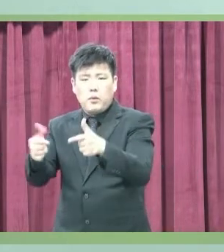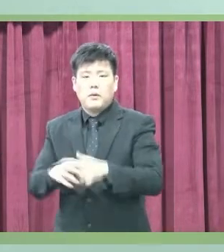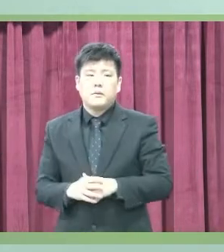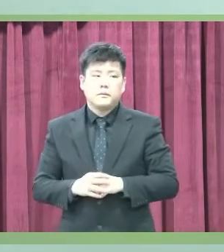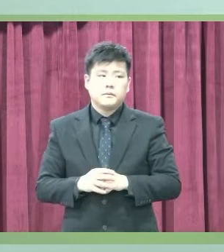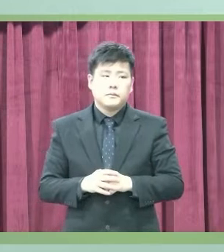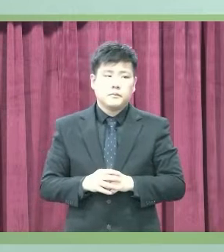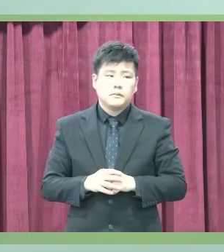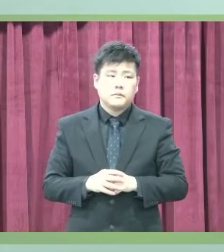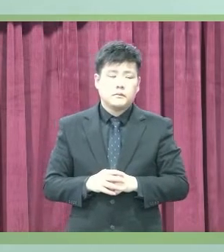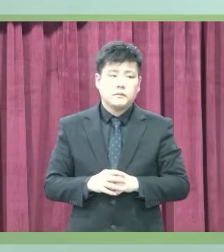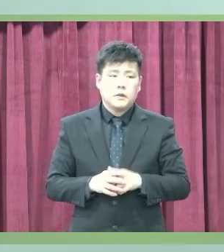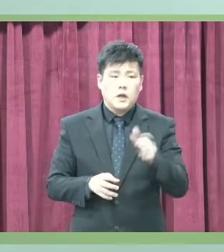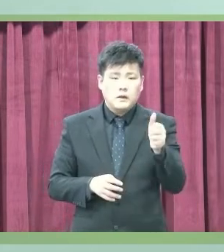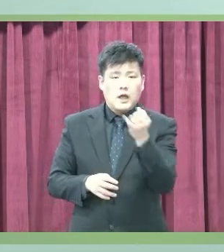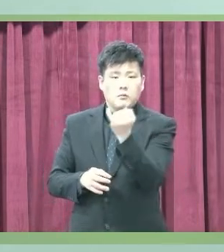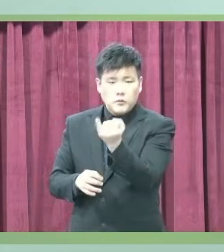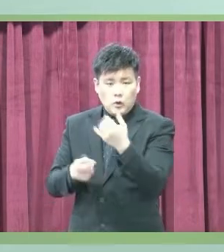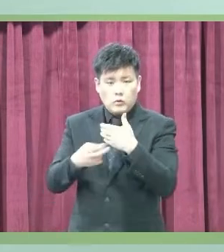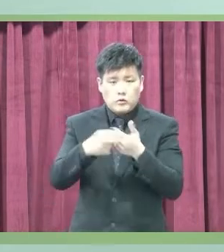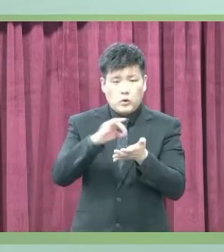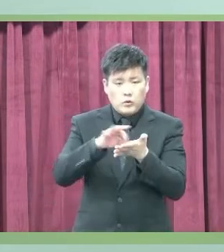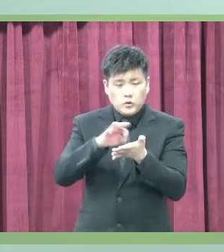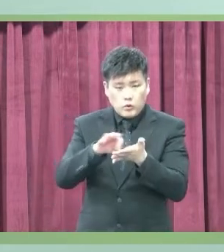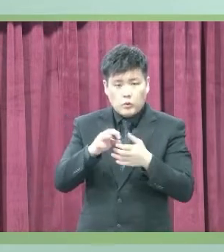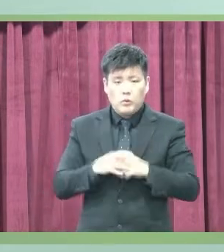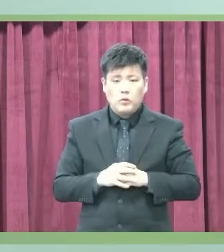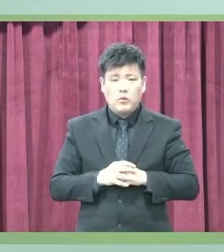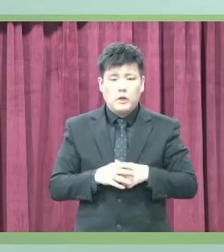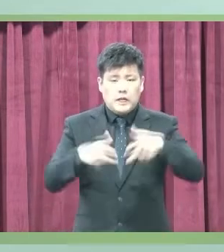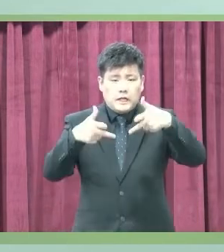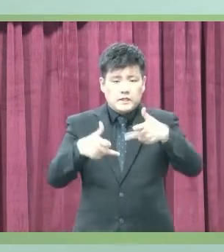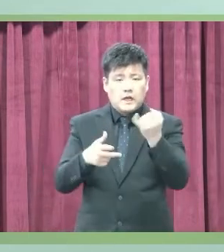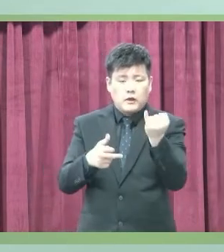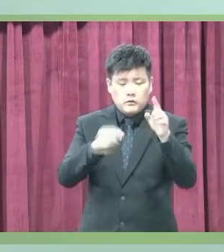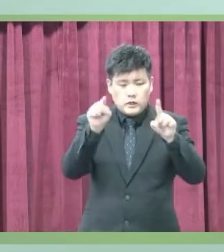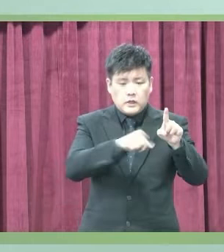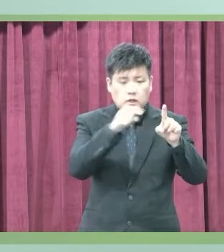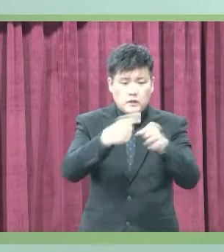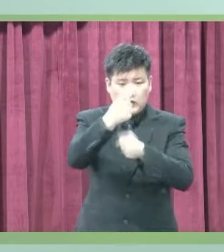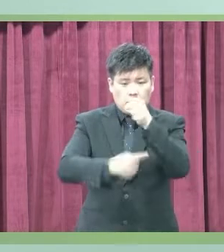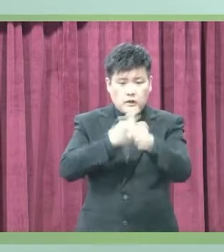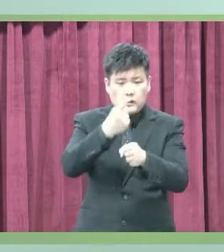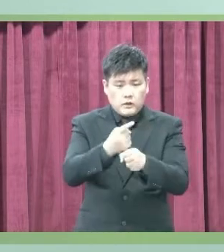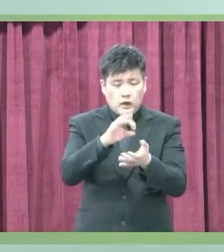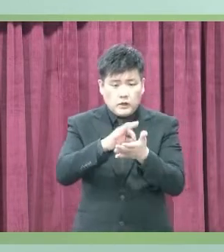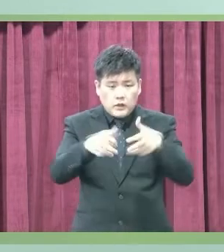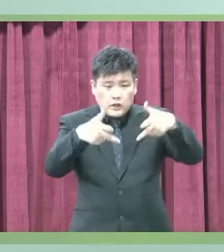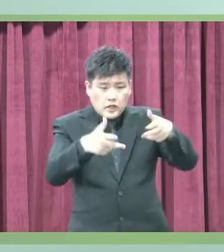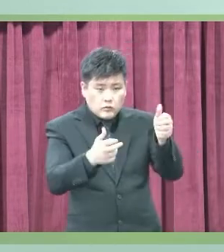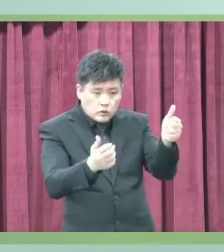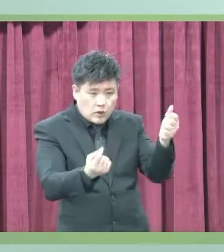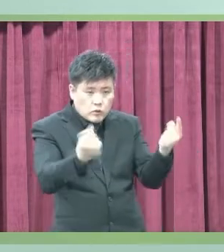선별 의료이용을 살펴보면 수검자와 미수검자 모두 장애 여성의 1인당 연평균 의료이용량이 장애 남성보다